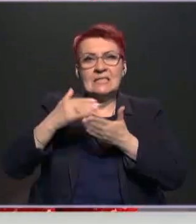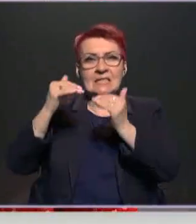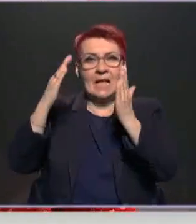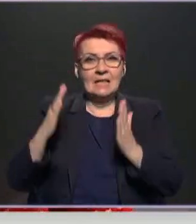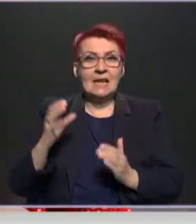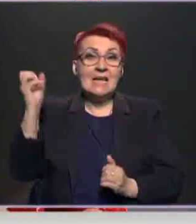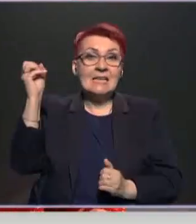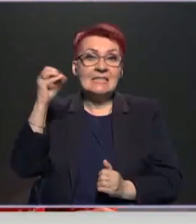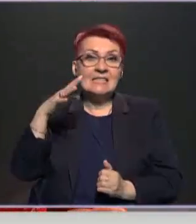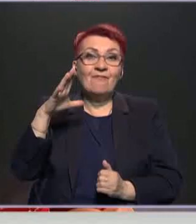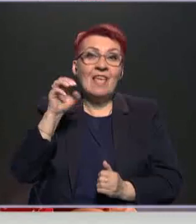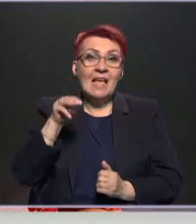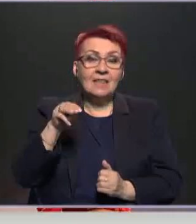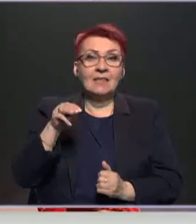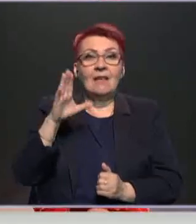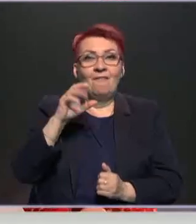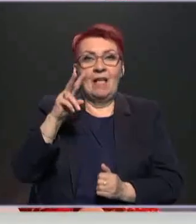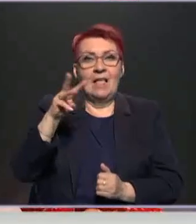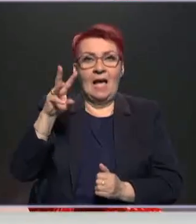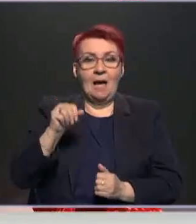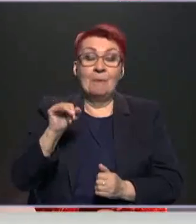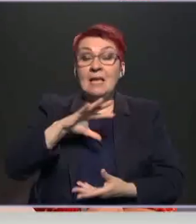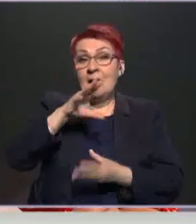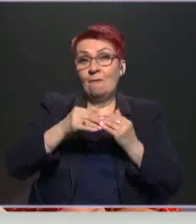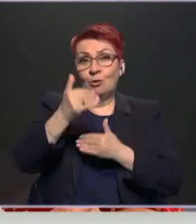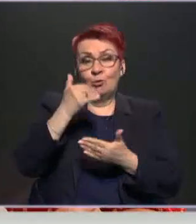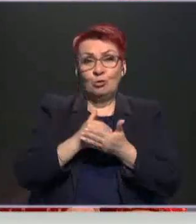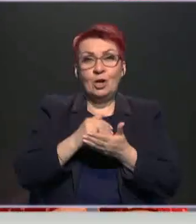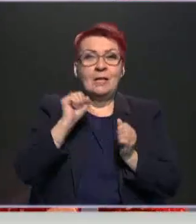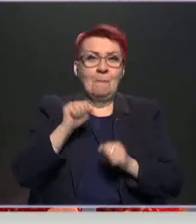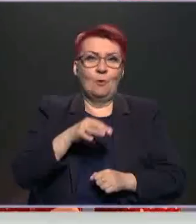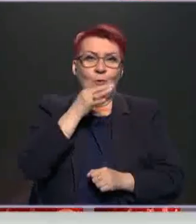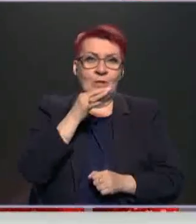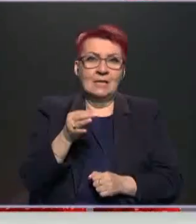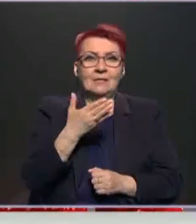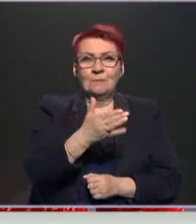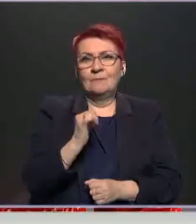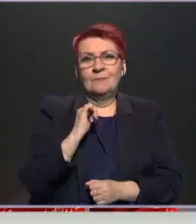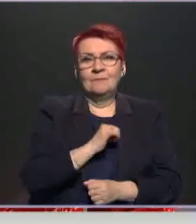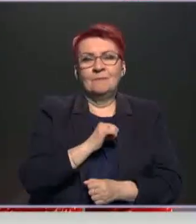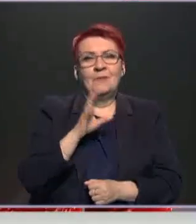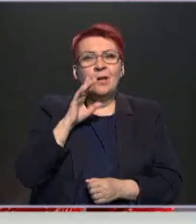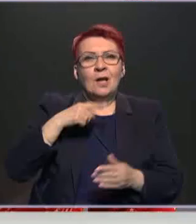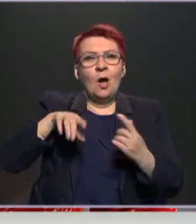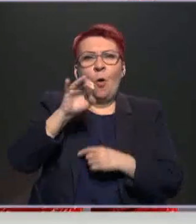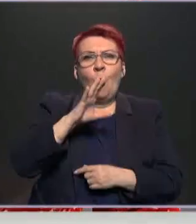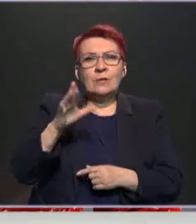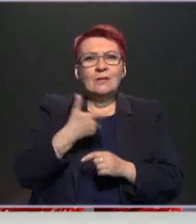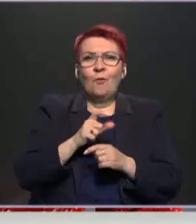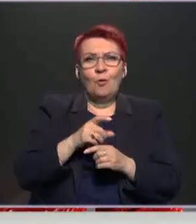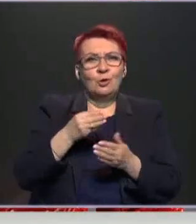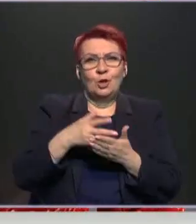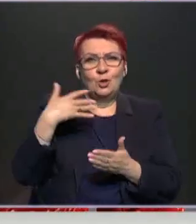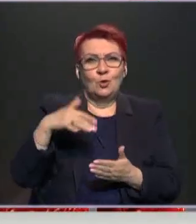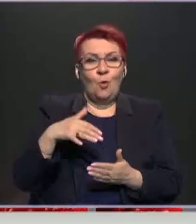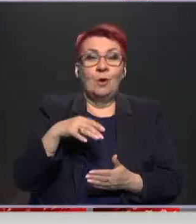«Свет Валаама». И в заключение могу, Вероник, сказать, что мне самому остров Валаам очень дорог, потому что меня